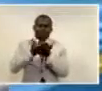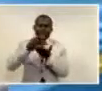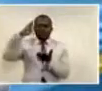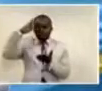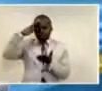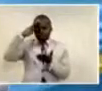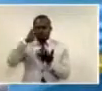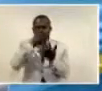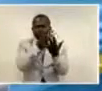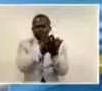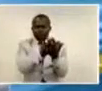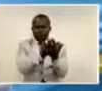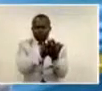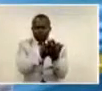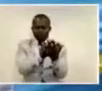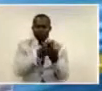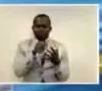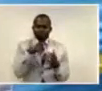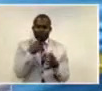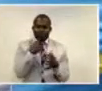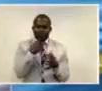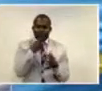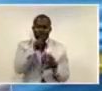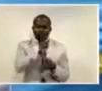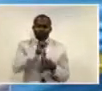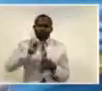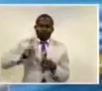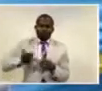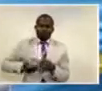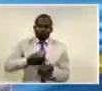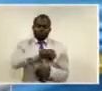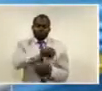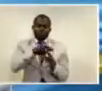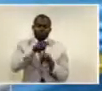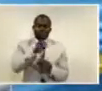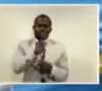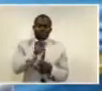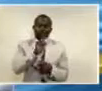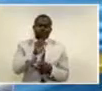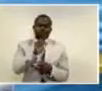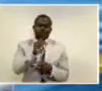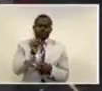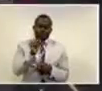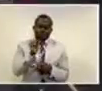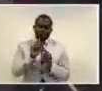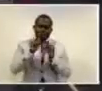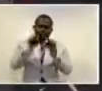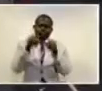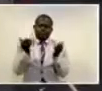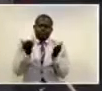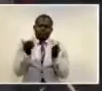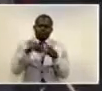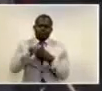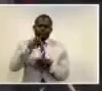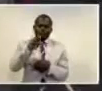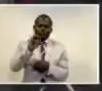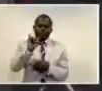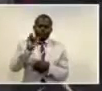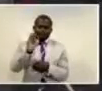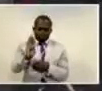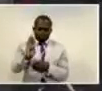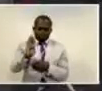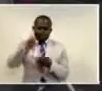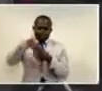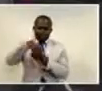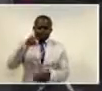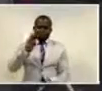ko zidufunga. Warinde ubisaba? Uwo mudamu witwa Imana Solange. Mwari mwabigejeje he? Kuri libu ya Busasamana.